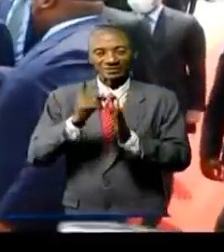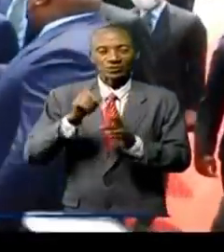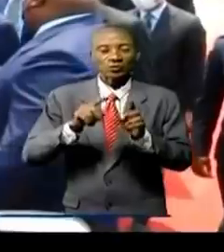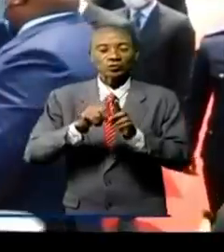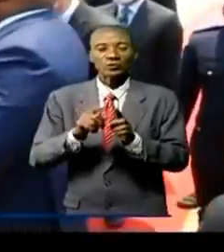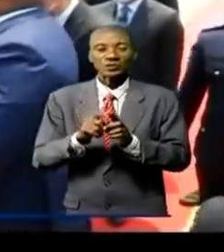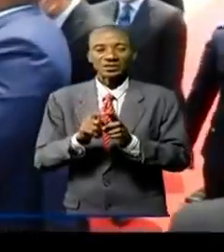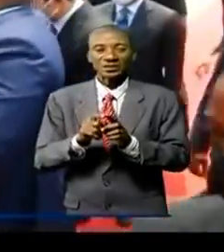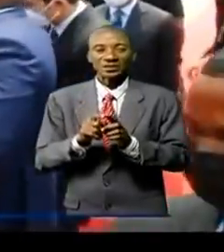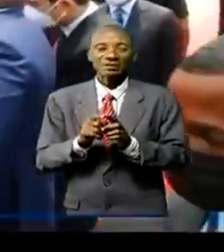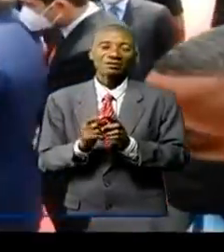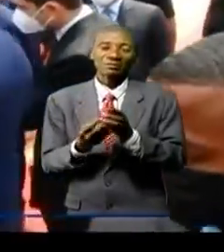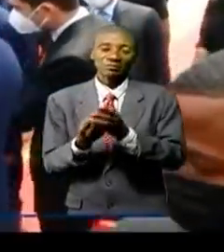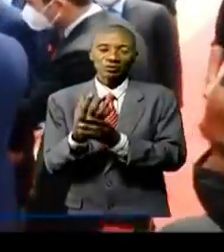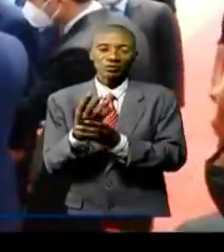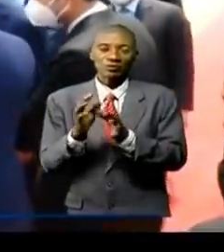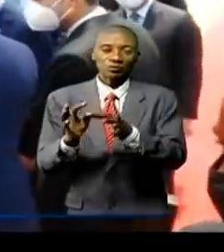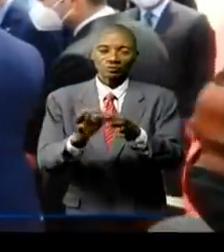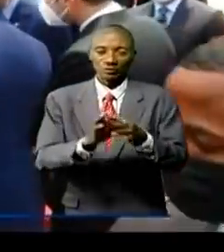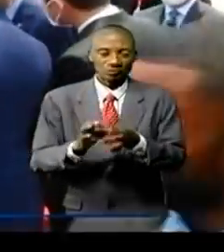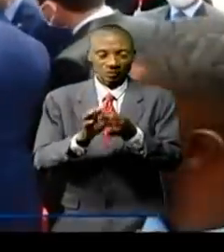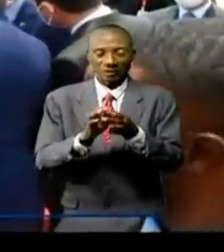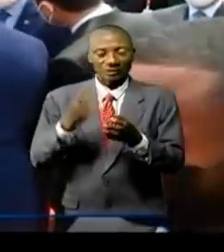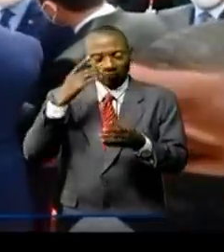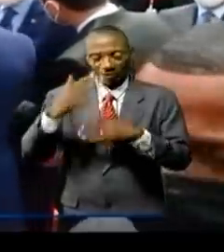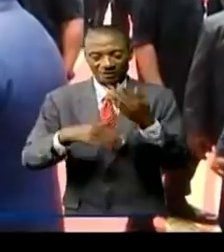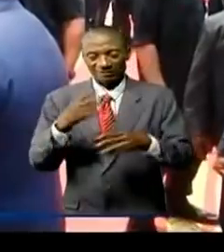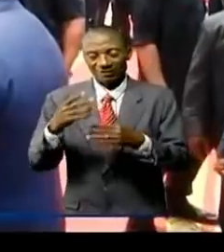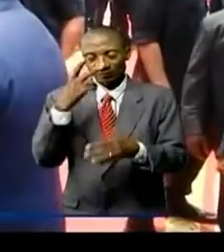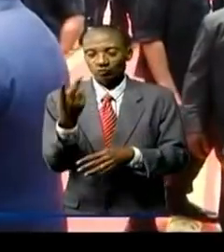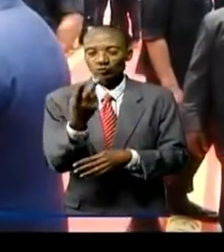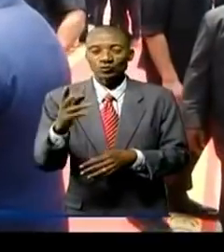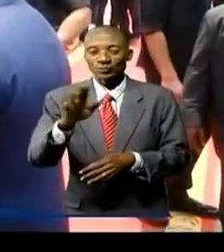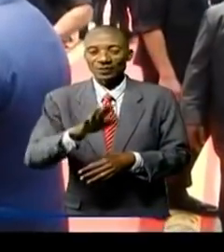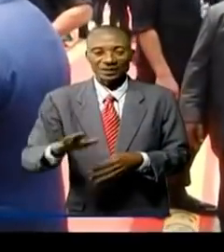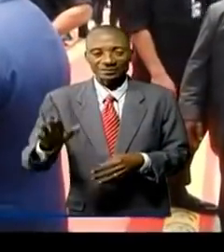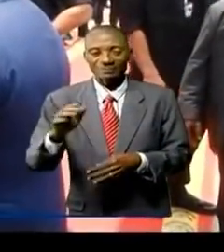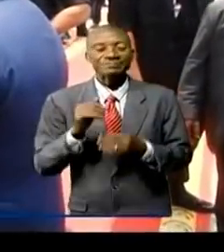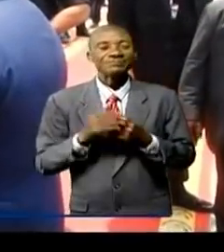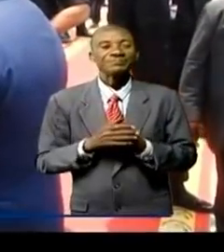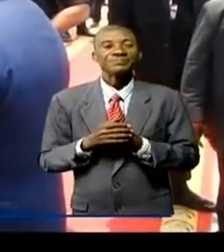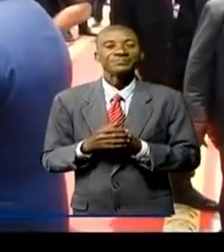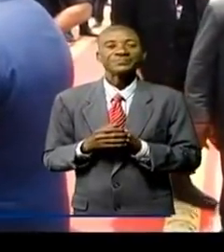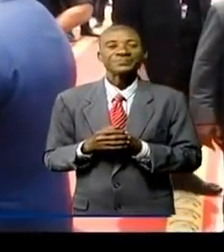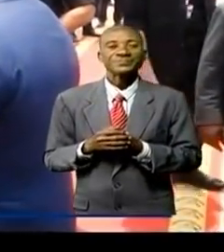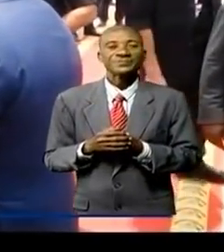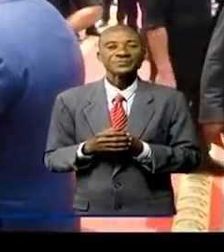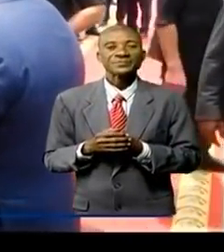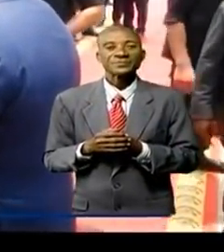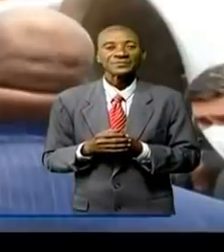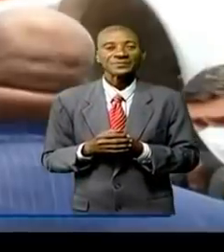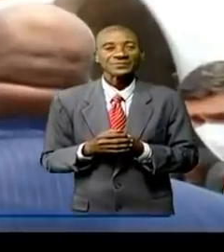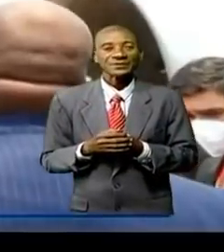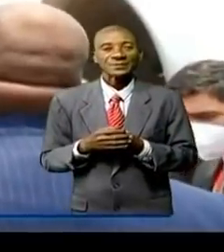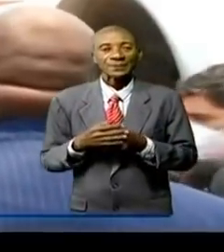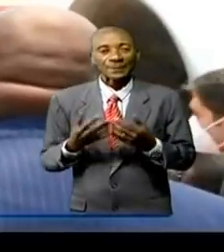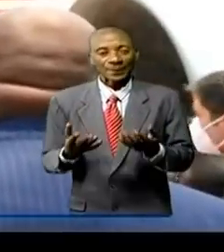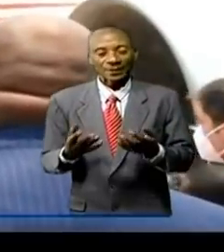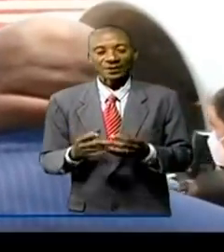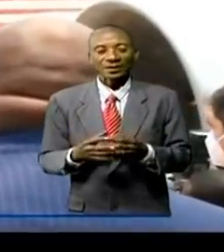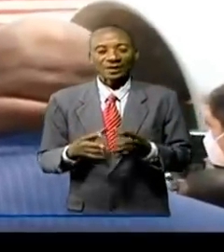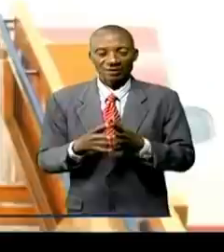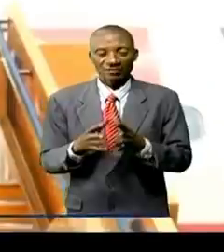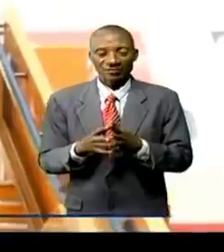des investissements entre les deux gouvernements. Selon le vice-premier ministre et ministre des Affaires étrangères,